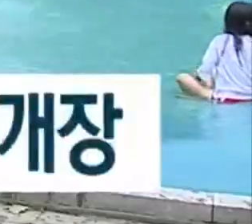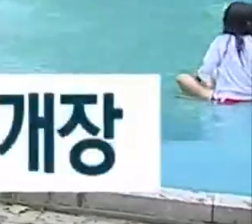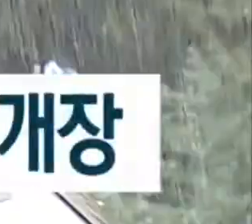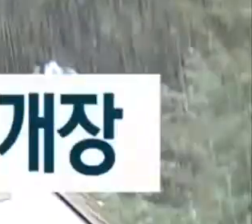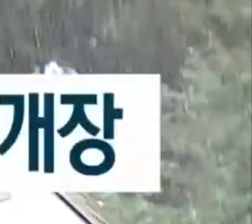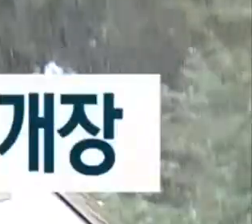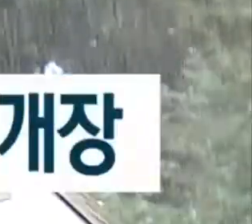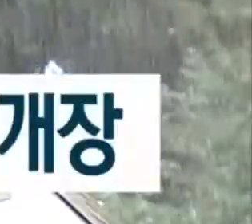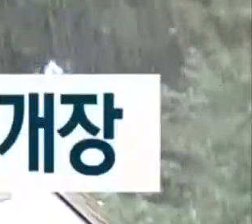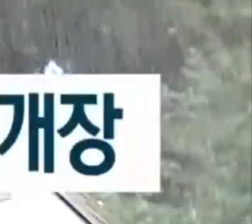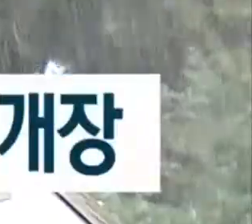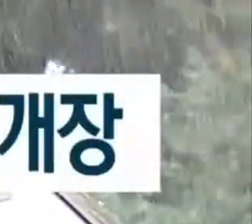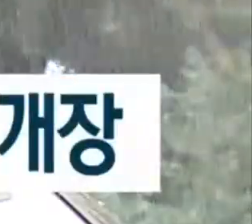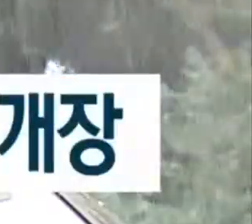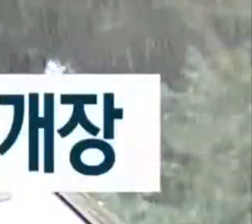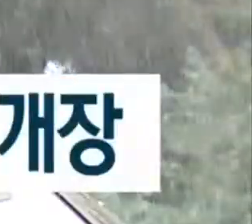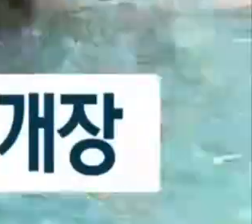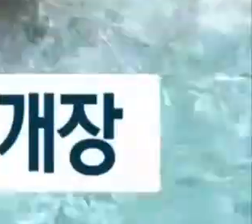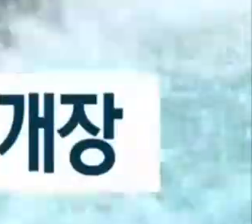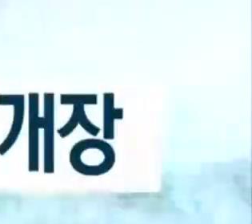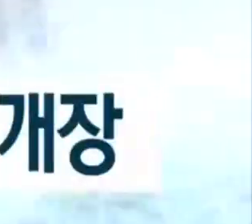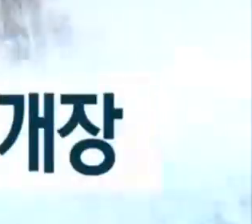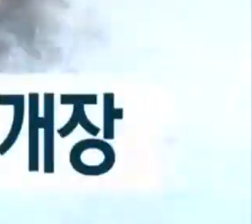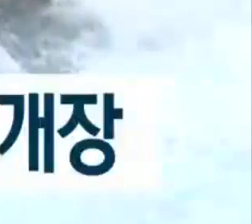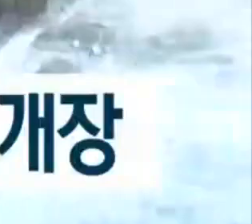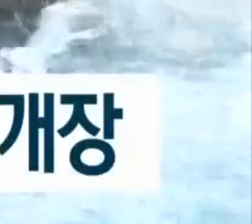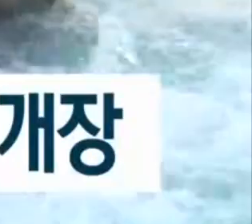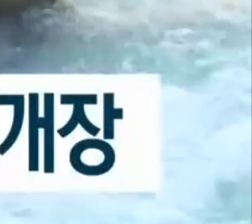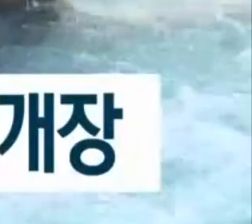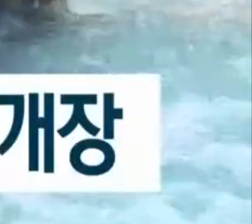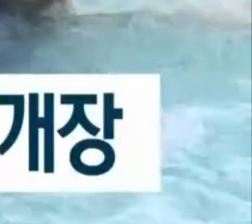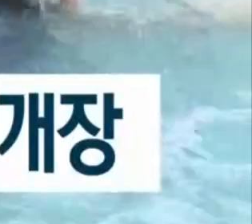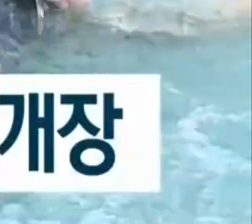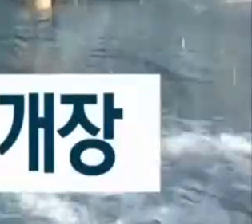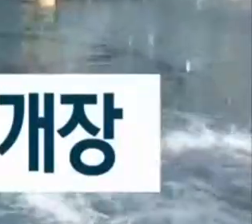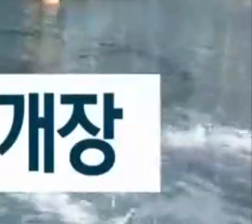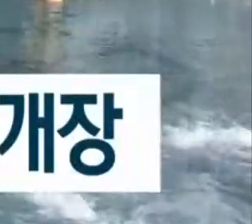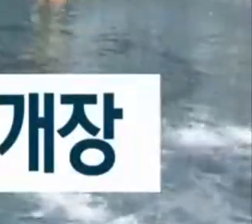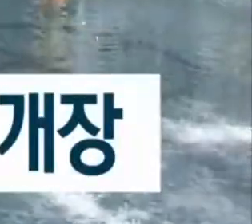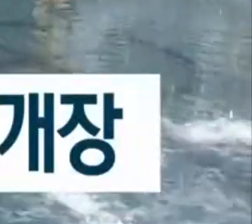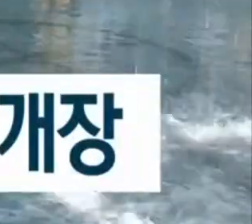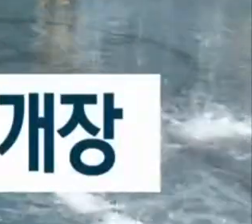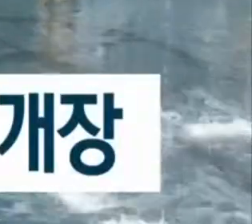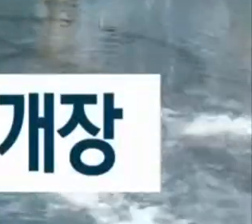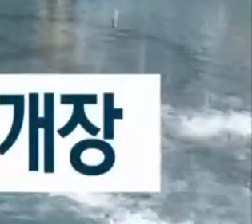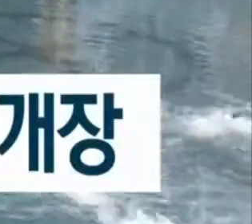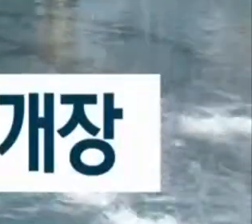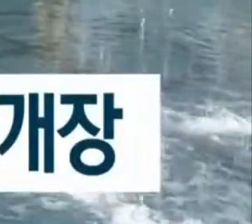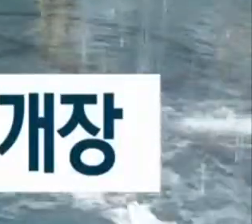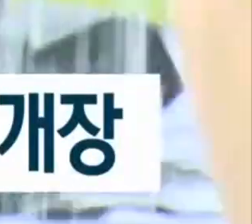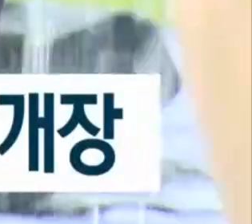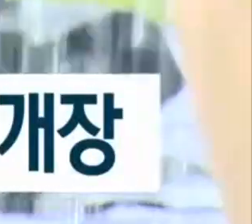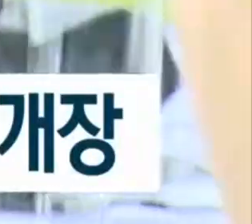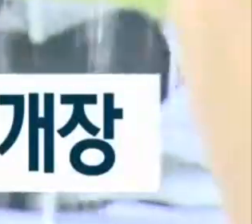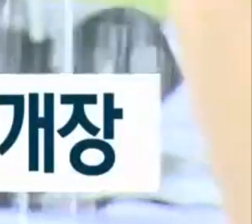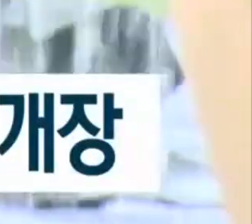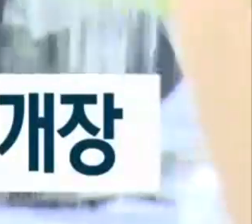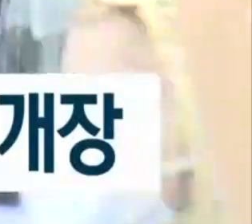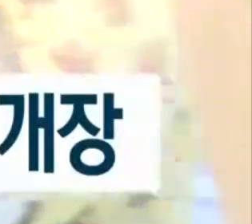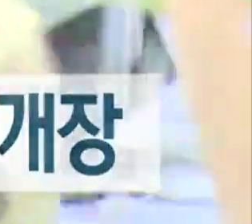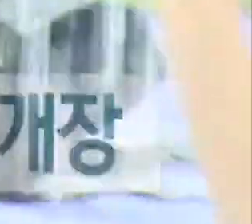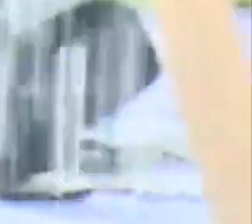광주 도심에서 더위를 식힐 수 있는 야외 물놀이장들이 차례로 문을 열고 있습니다. 도심 속 공원에서 시원한 물놀이가 가능하게 됐습니다.